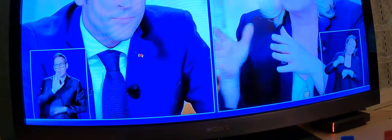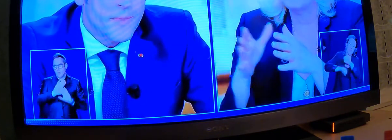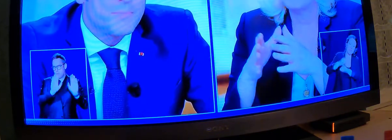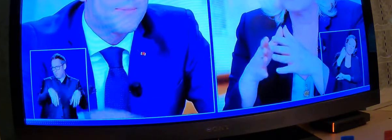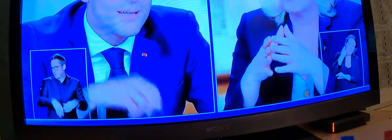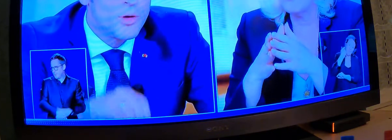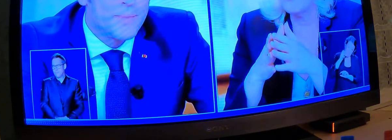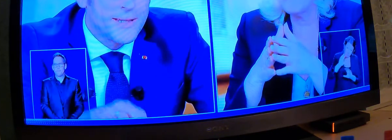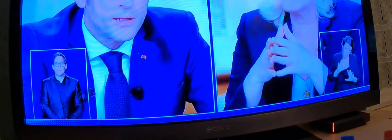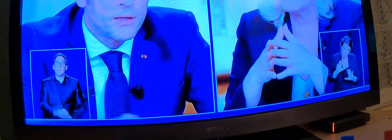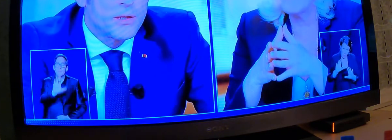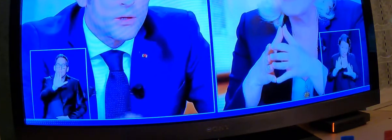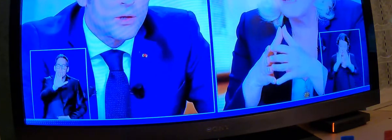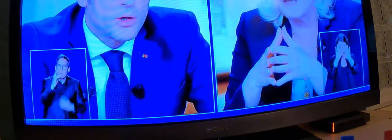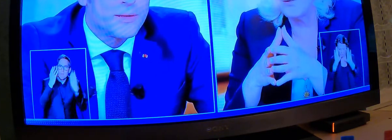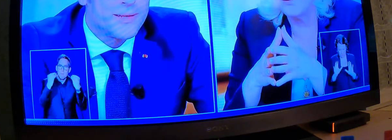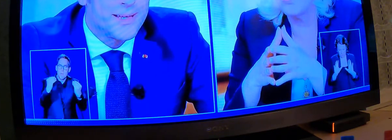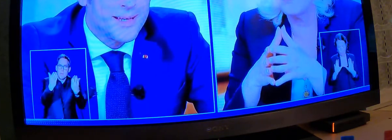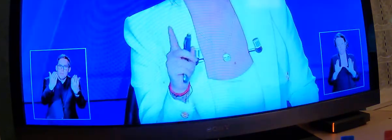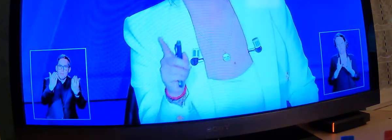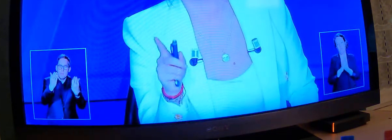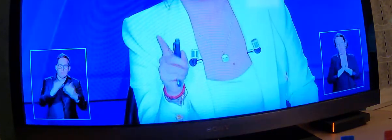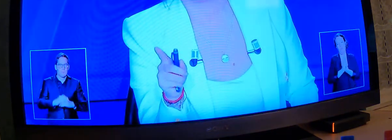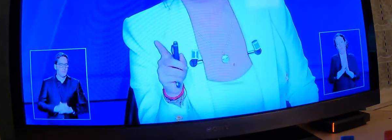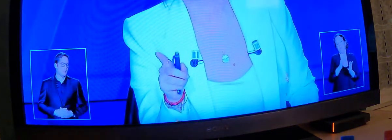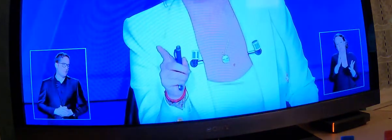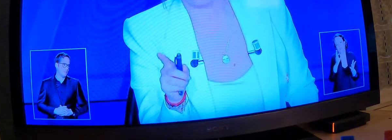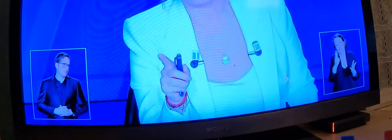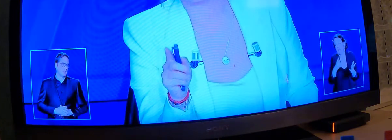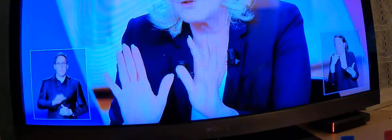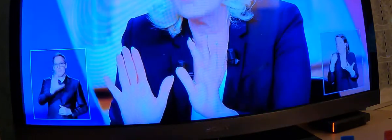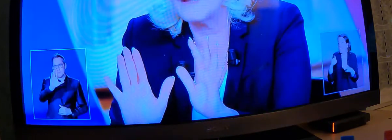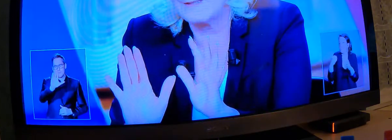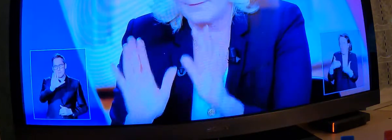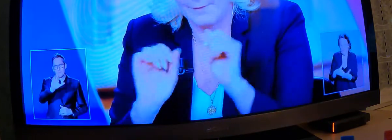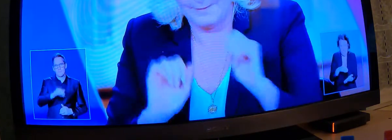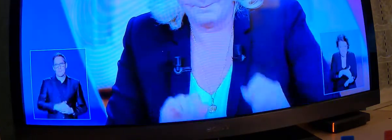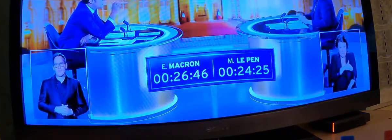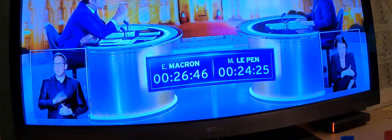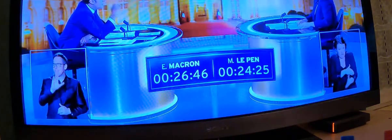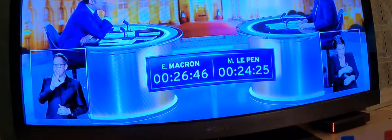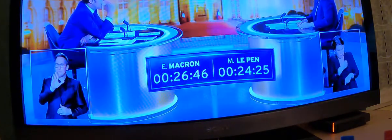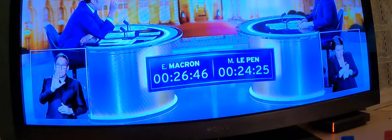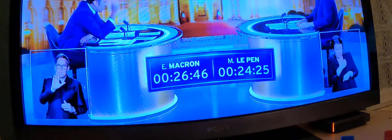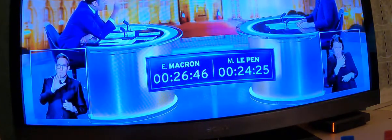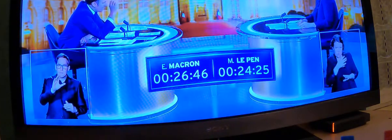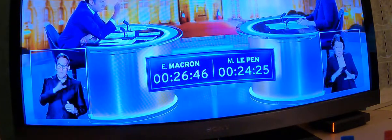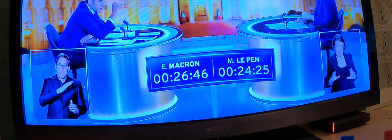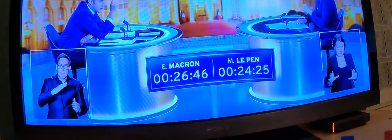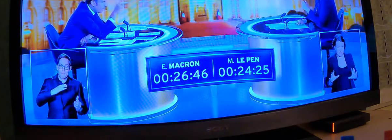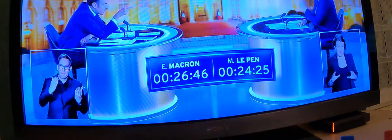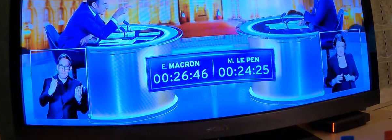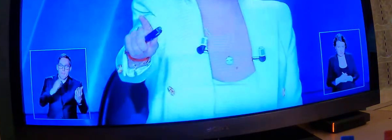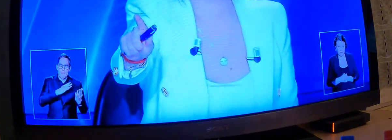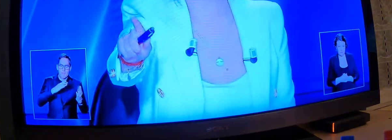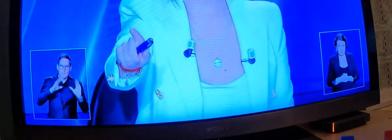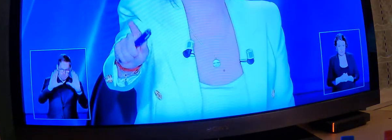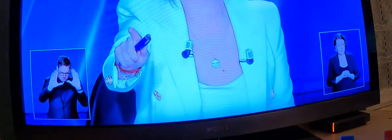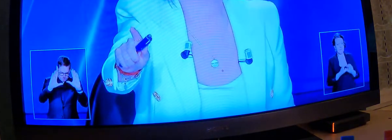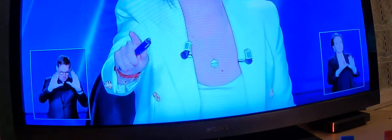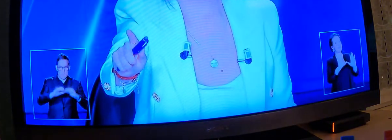projet. Mais quand on a 600 milliards d'euros de dette au compteur, vous avez la parole. Reste modeste. Madame Le Pen, alors. Emmanuel Macron,